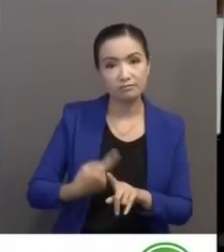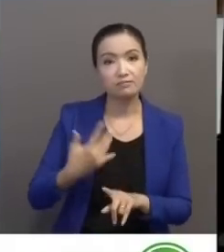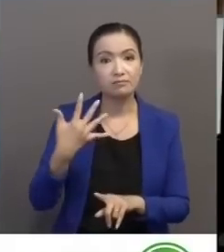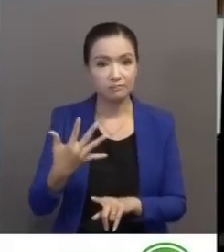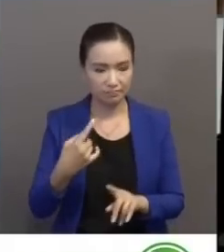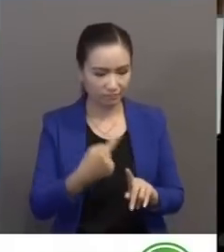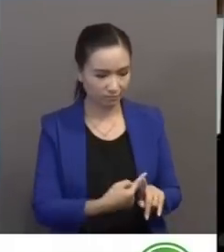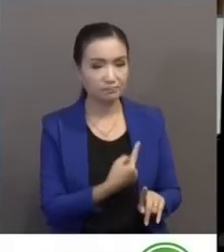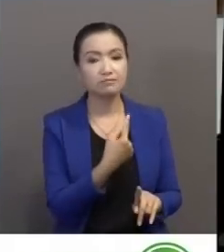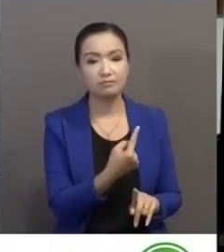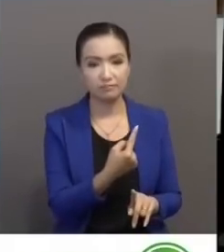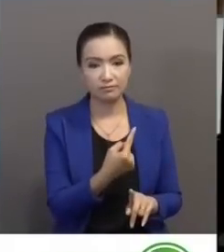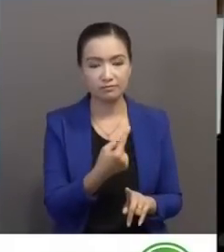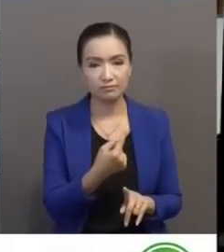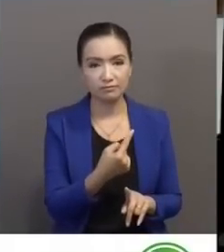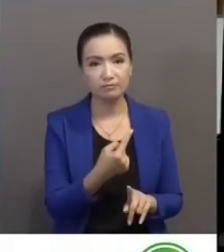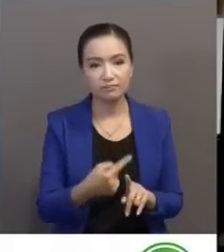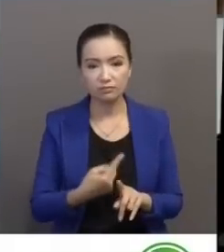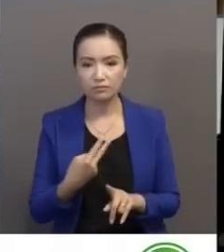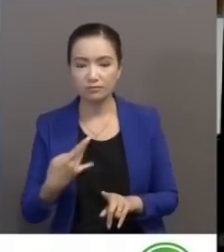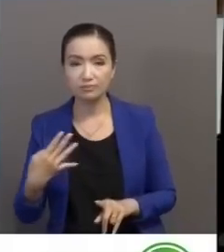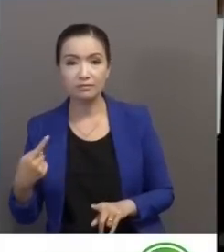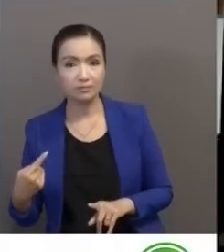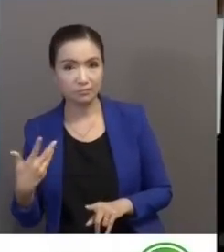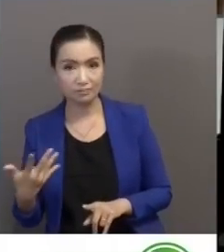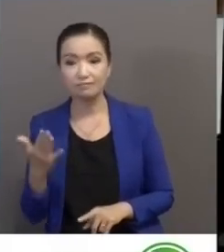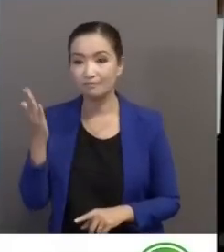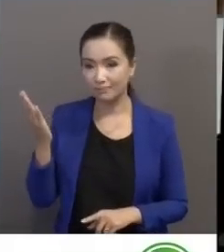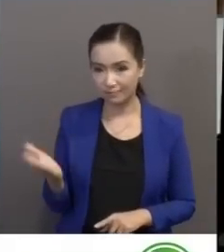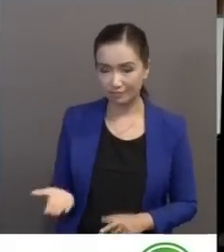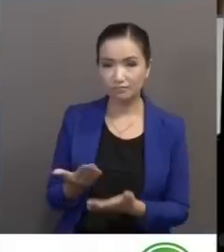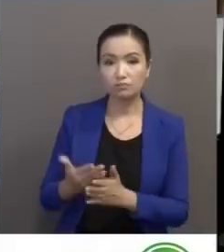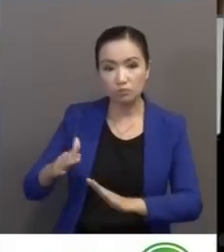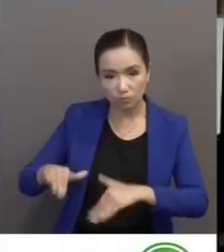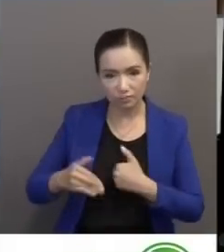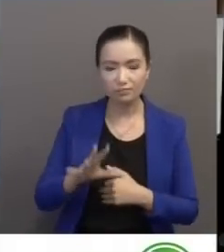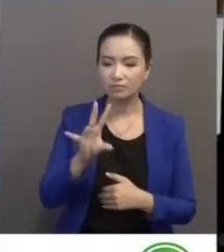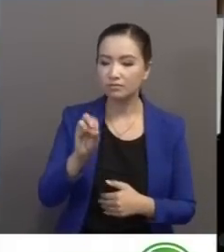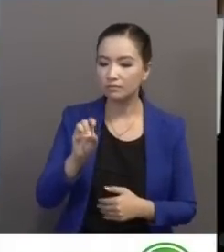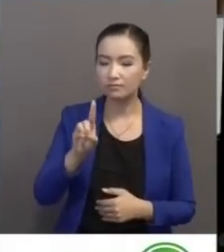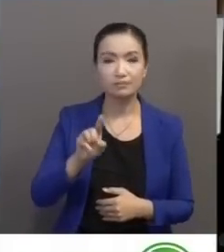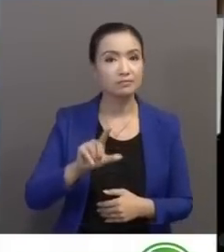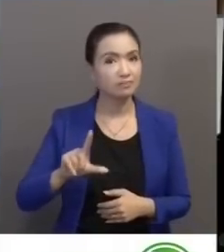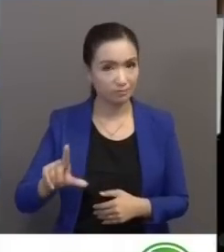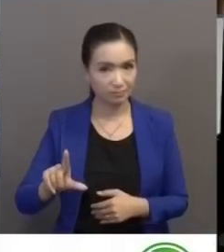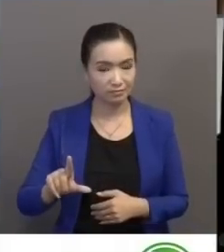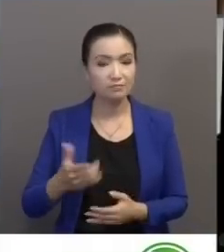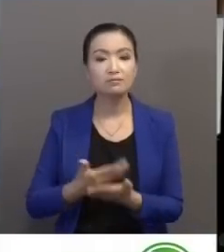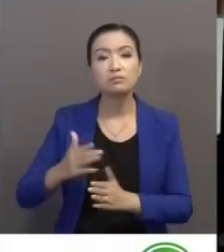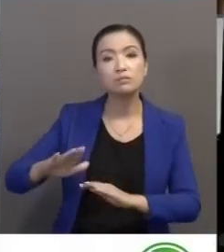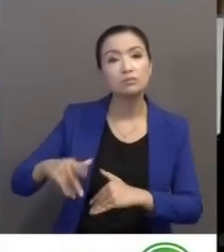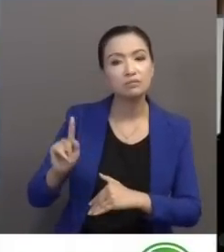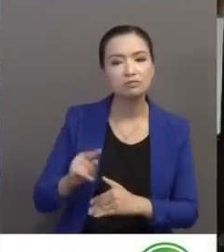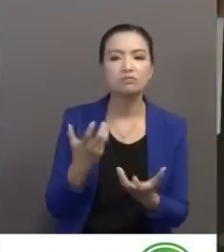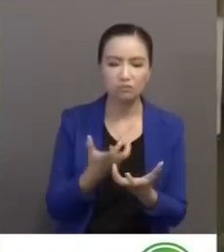แต่เดือนมกราคมถึงเดือนพฤษภาคมวัดสวนแก้วมีรายรับ71ล้านบาทแต่รายรับส่วนใหญ่มาจากการ